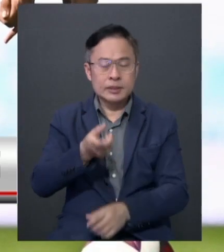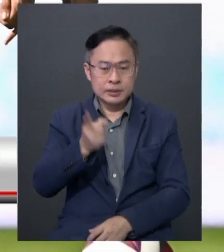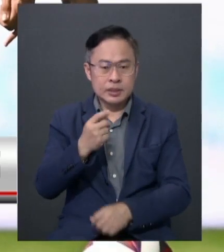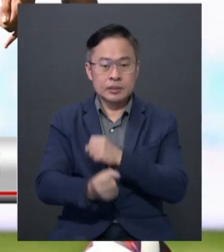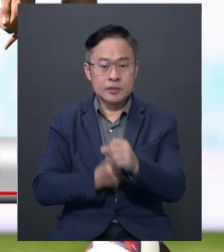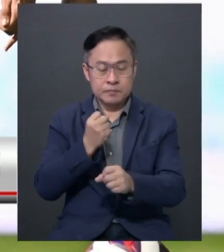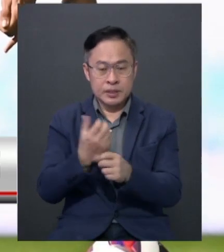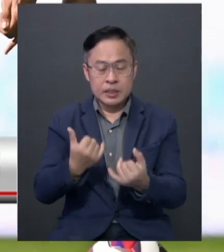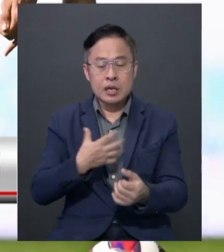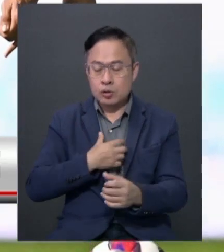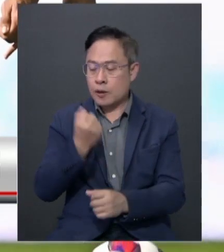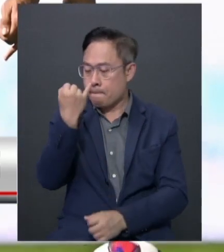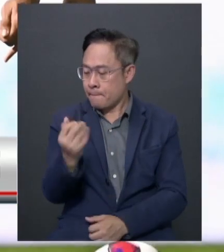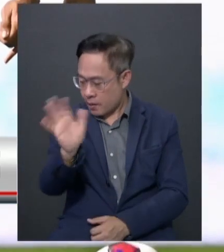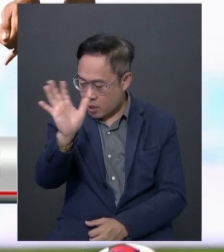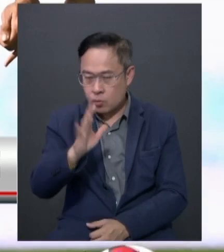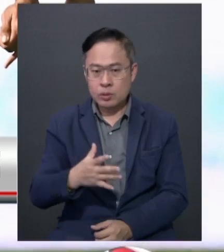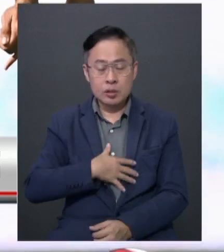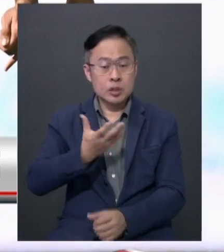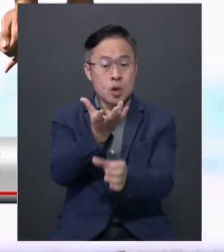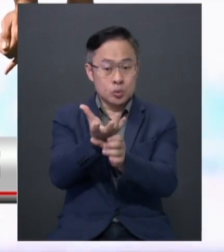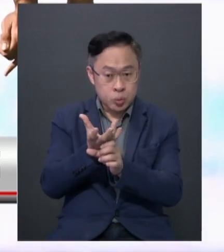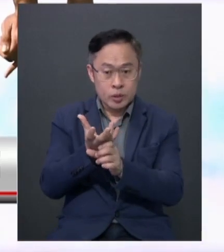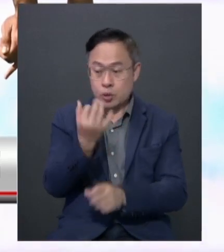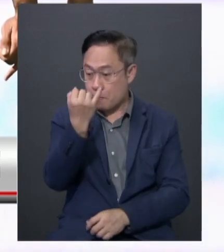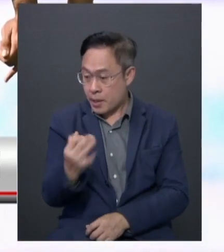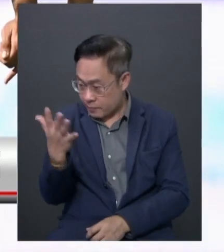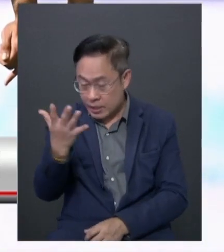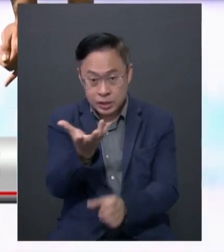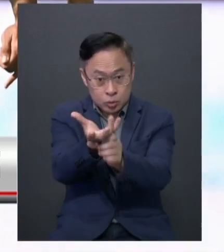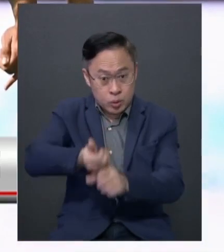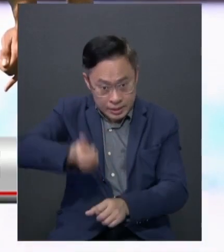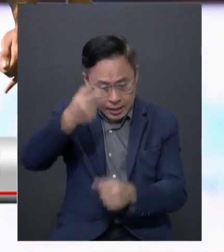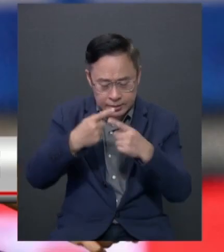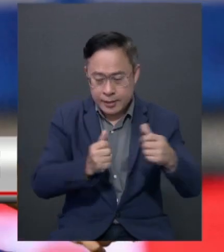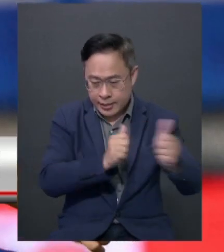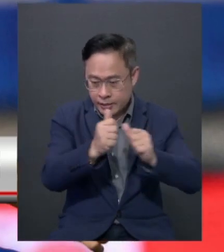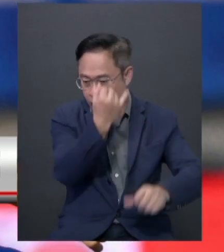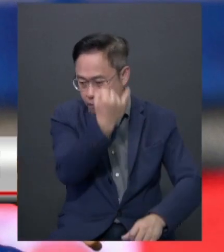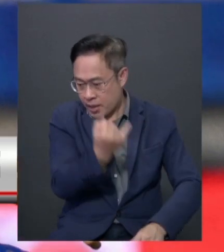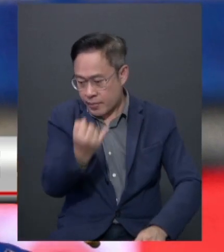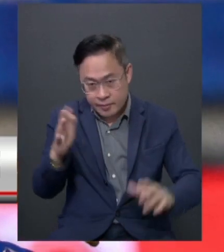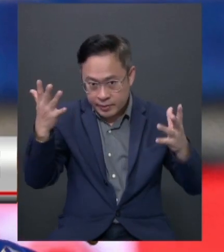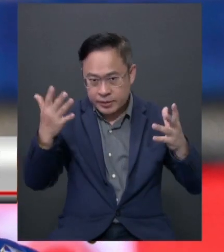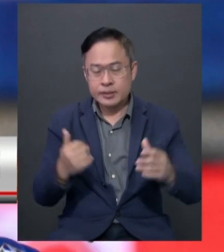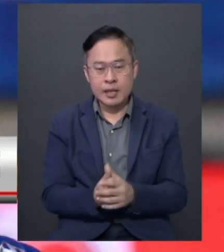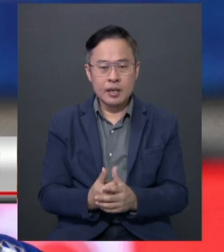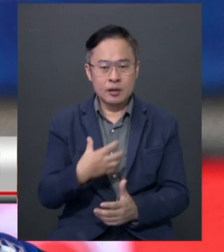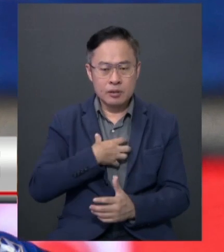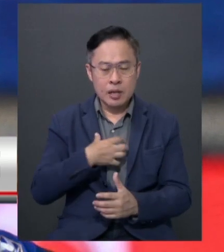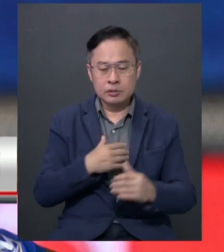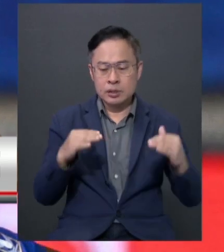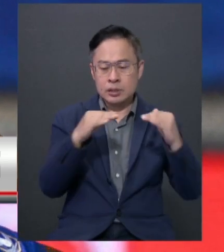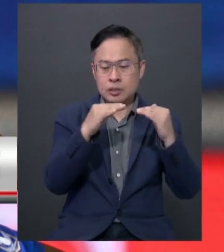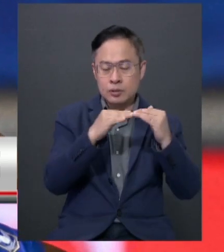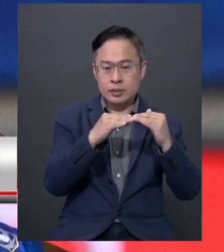มป์แบบไร้พ่ายนะครับเราพูดอาจจะดูเหมือนง่ายแต่สิ่งสำคัญก็คืออยู่ที่นักเตะผมอยากขอบคุณนักเตะแล้วก็สตาฟทุกคนครับที่ทำ